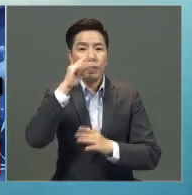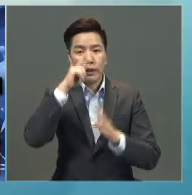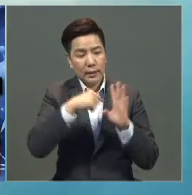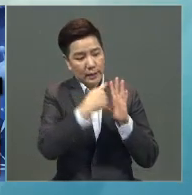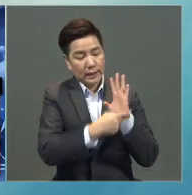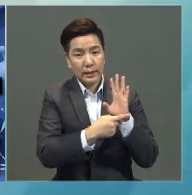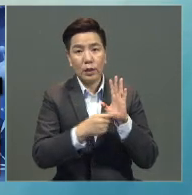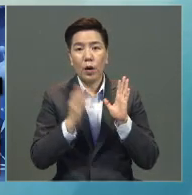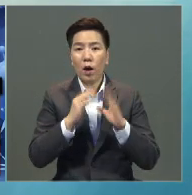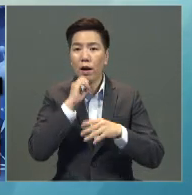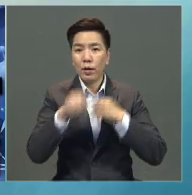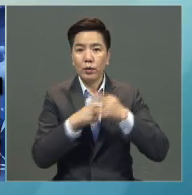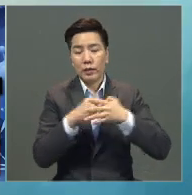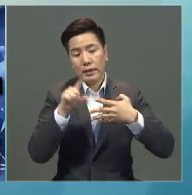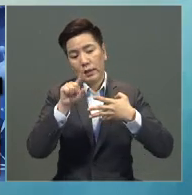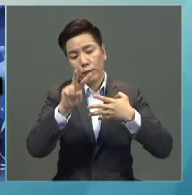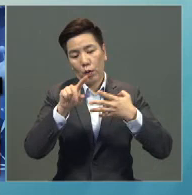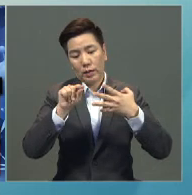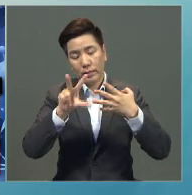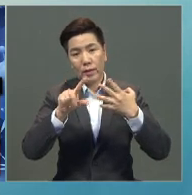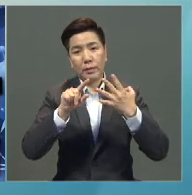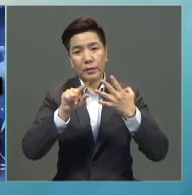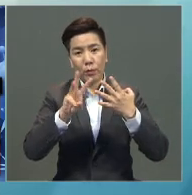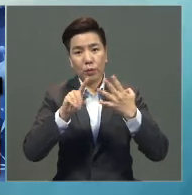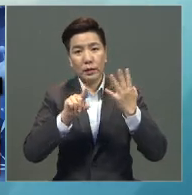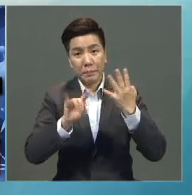รายแรกมาจากทางอียิปต์นะครับซึ่งเป็นผู้ป่วยชายไทยทั้งหมดเลยนะครับ22 23 26-28